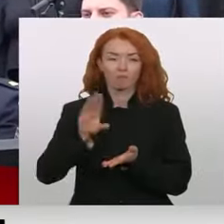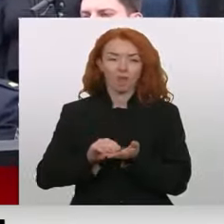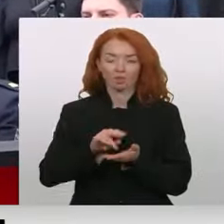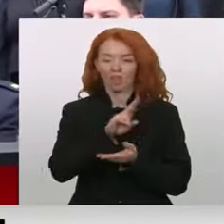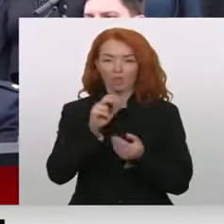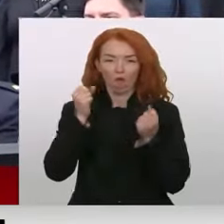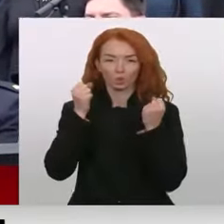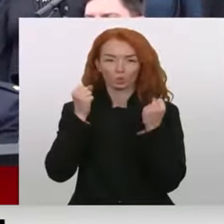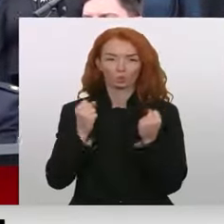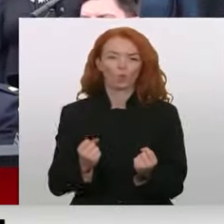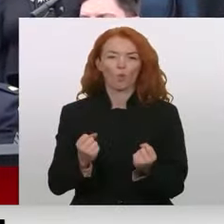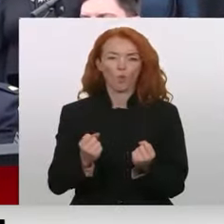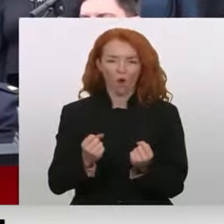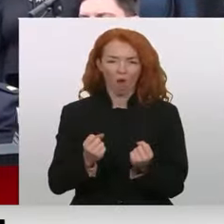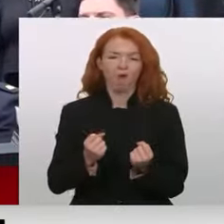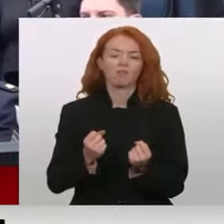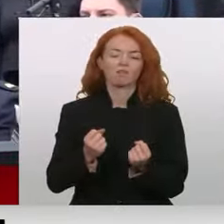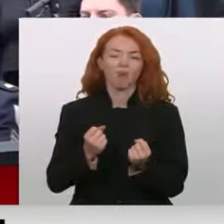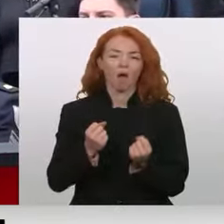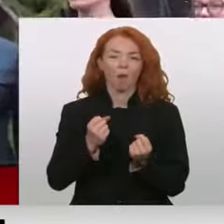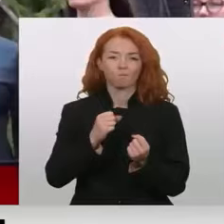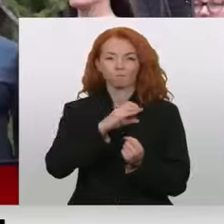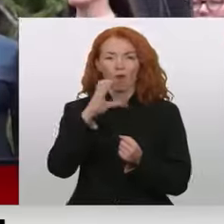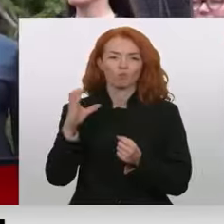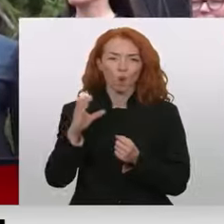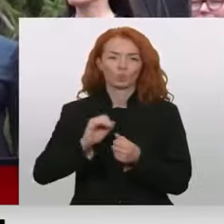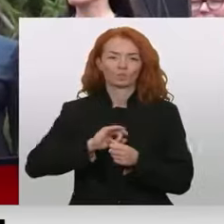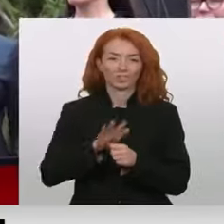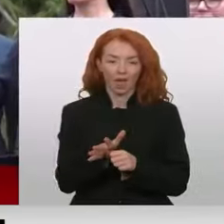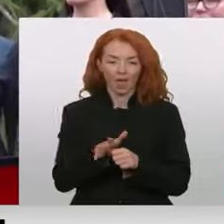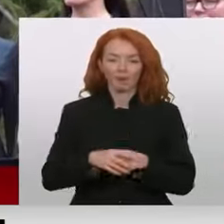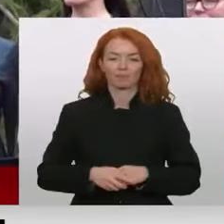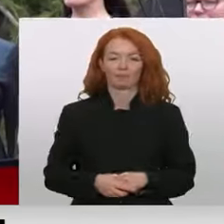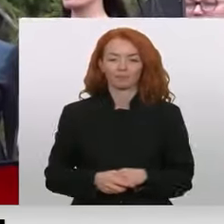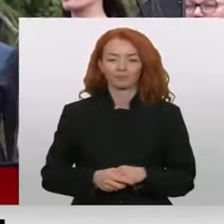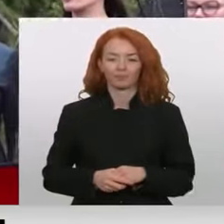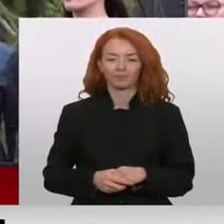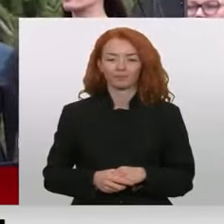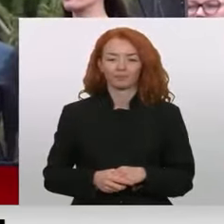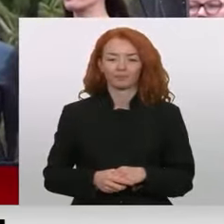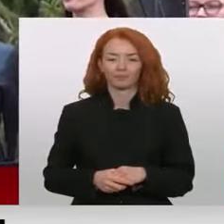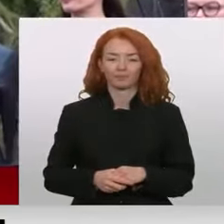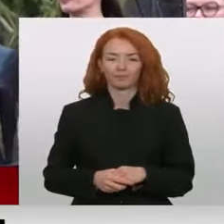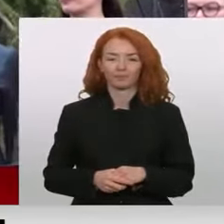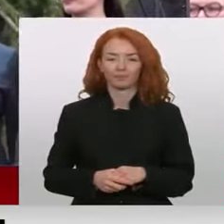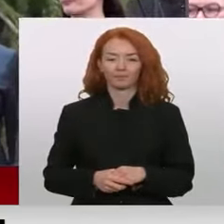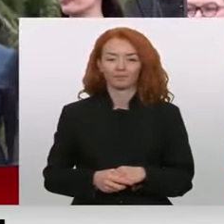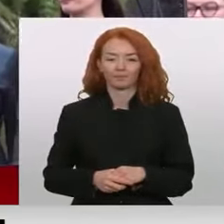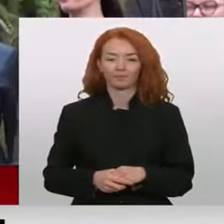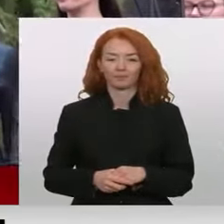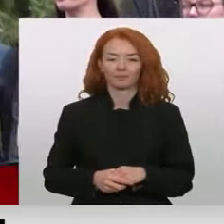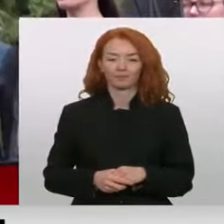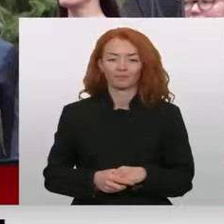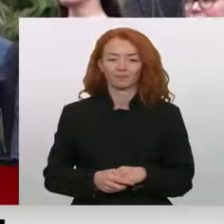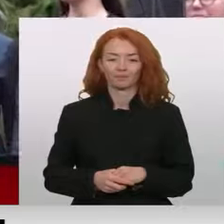izturēt stīva un agoniju piedzīvojuša padomju sistēma. Todēl šiandien tariu už mūsų ir